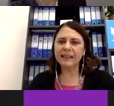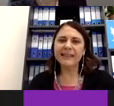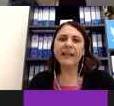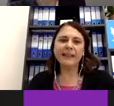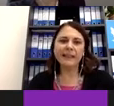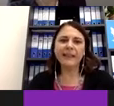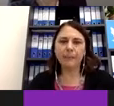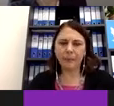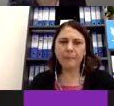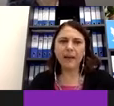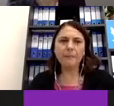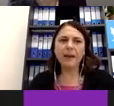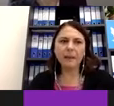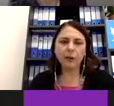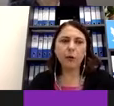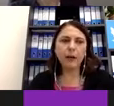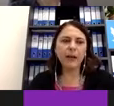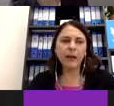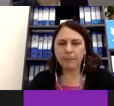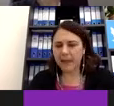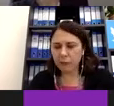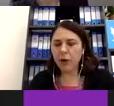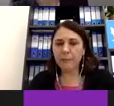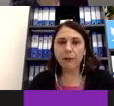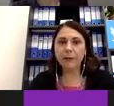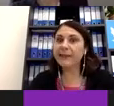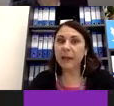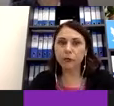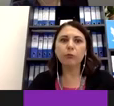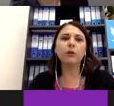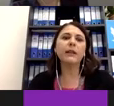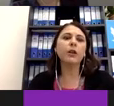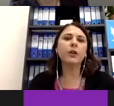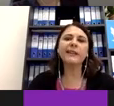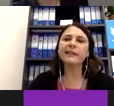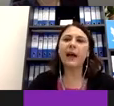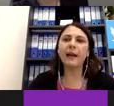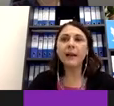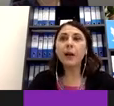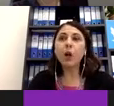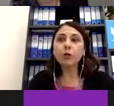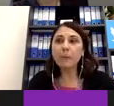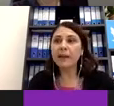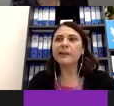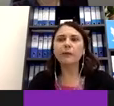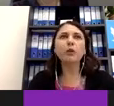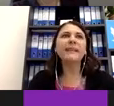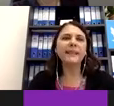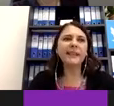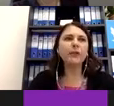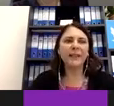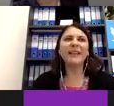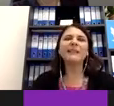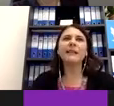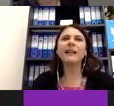didattica a distanza sia per le per le per le scuole per le scuole e per le università su tutto il territorio nazionale. L'8 marzo ovvero l